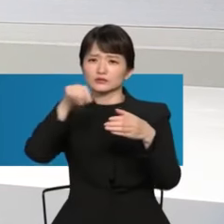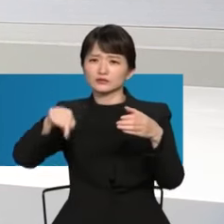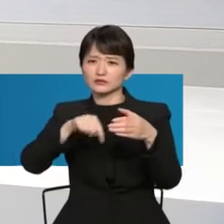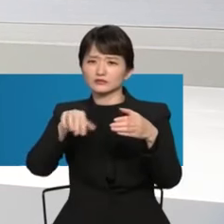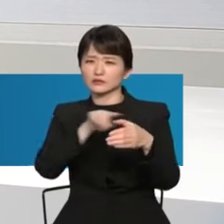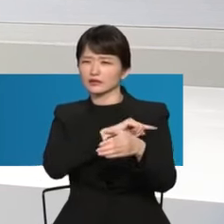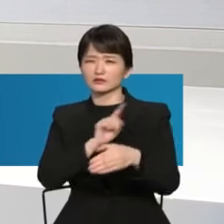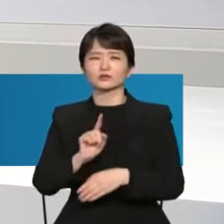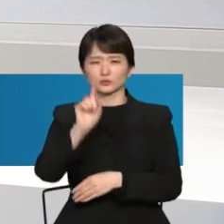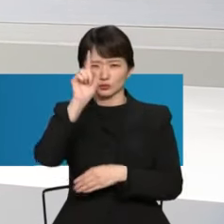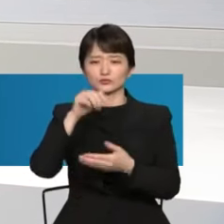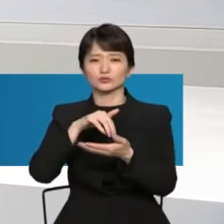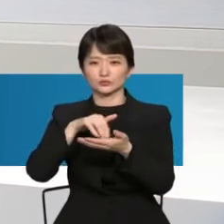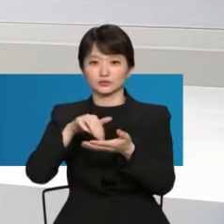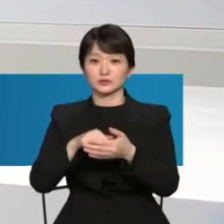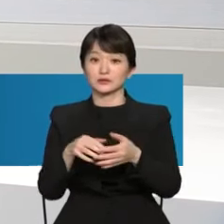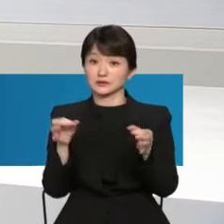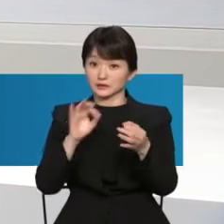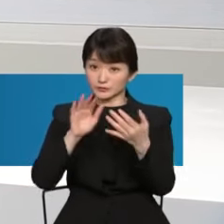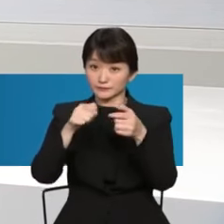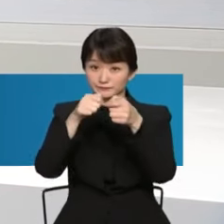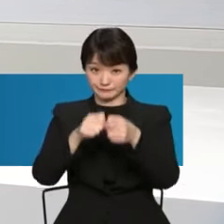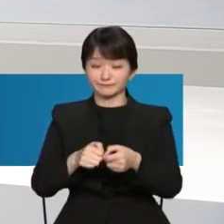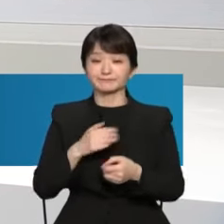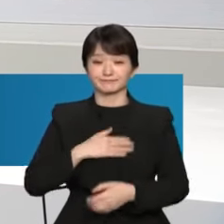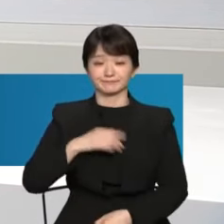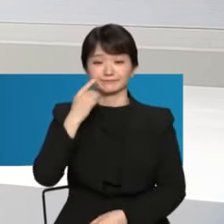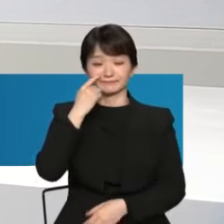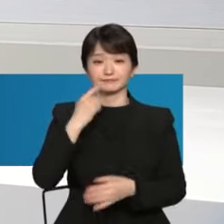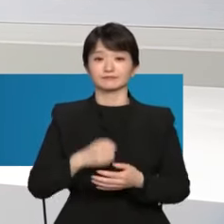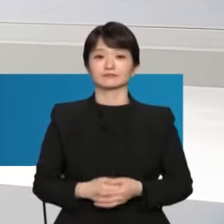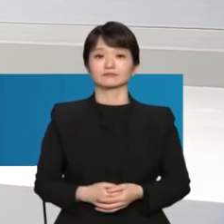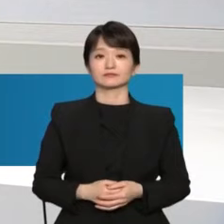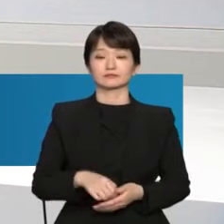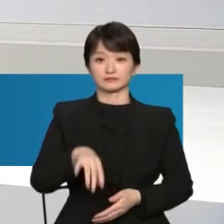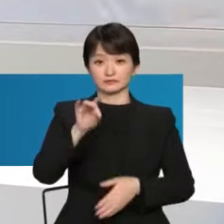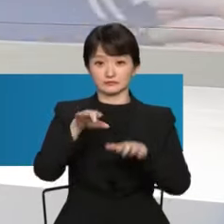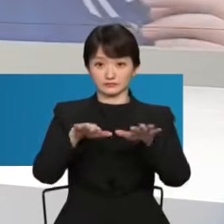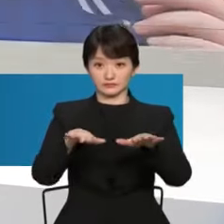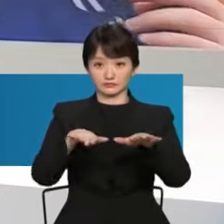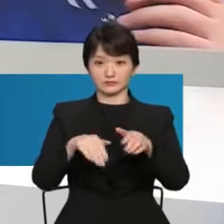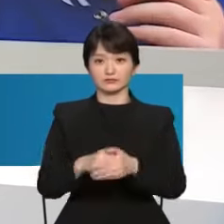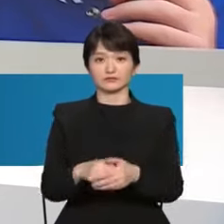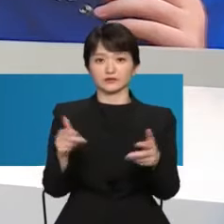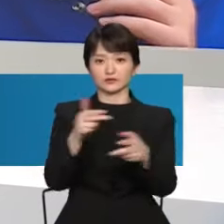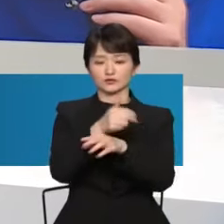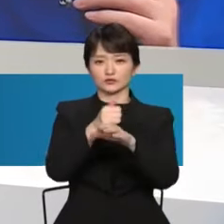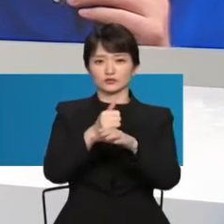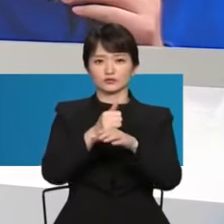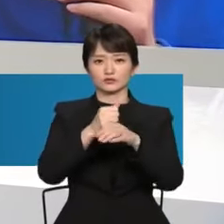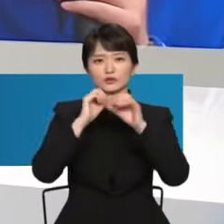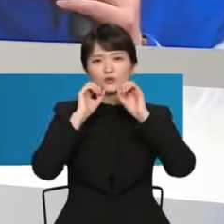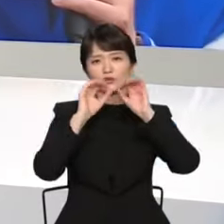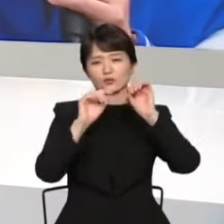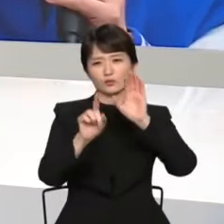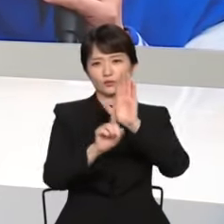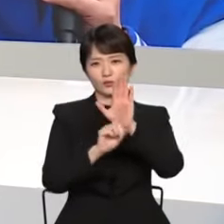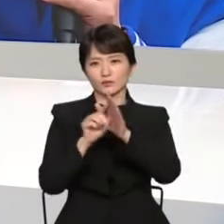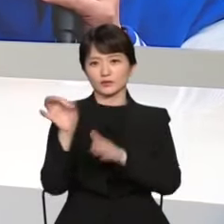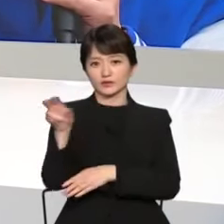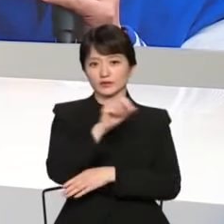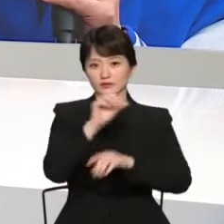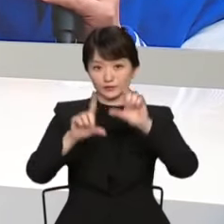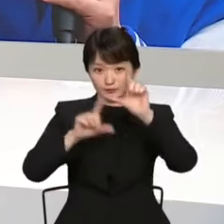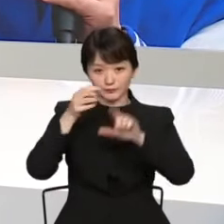가장 높은 수치인데 잠시 뒤에 자세하게 짚어보겠습니다. 먼저 오늘 막바지 주말 유세에 나선 여야 모습부터